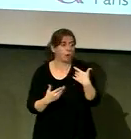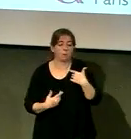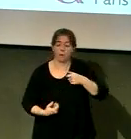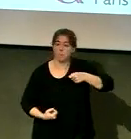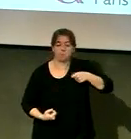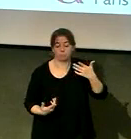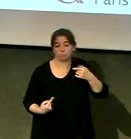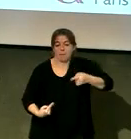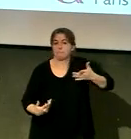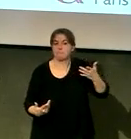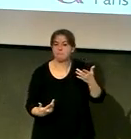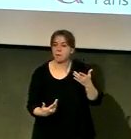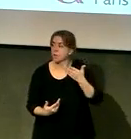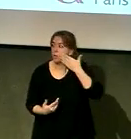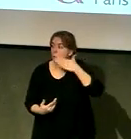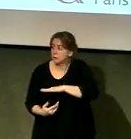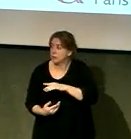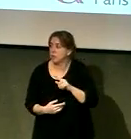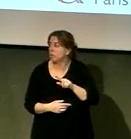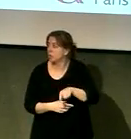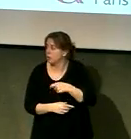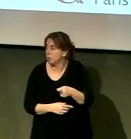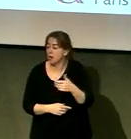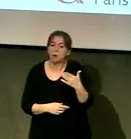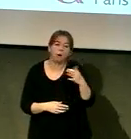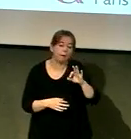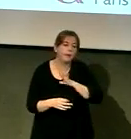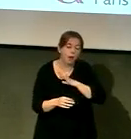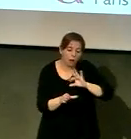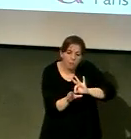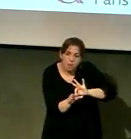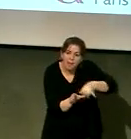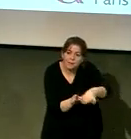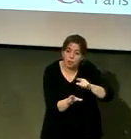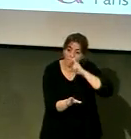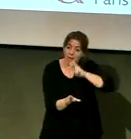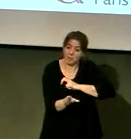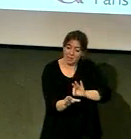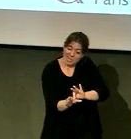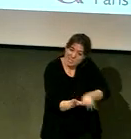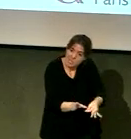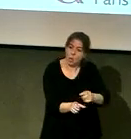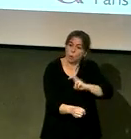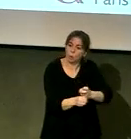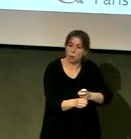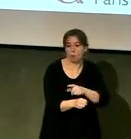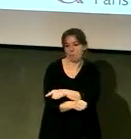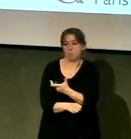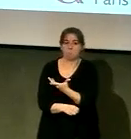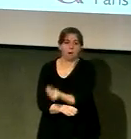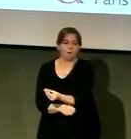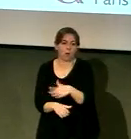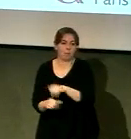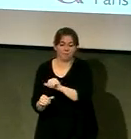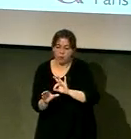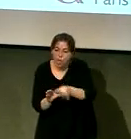Alors, on sait bien que les blisters ont été conçus pour être difficiles à ouvrir, etc. Mais de facto, petit à petit, le nombre d'accidents avec